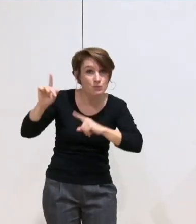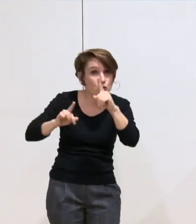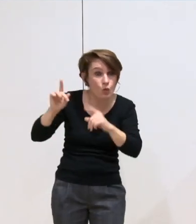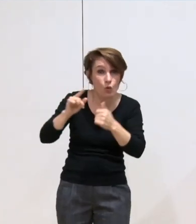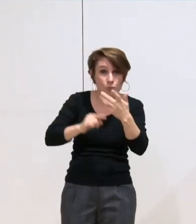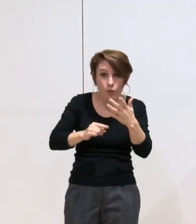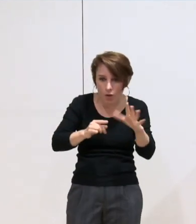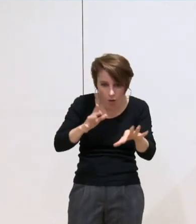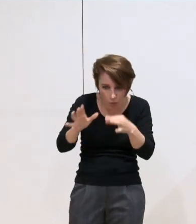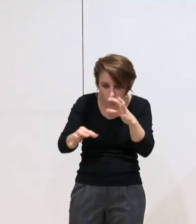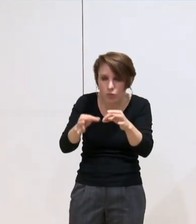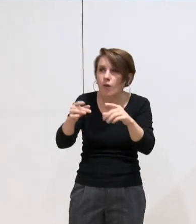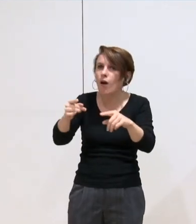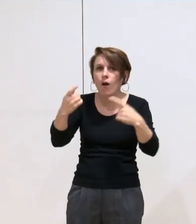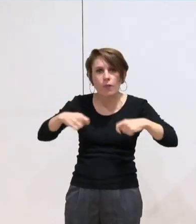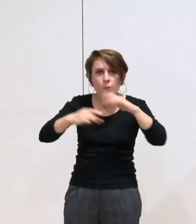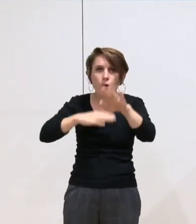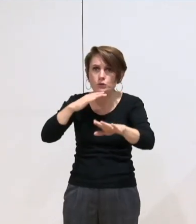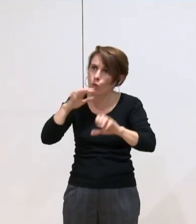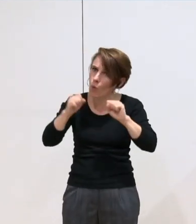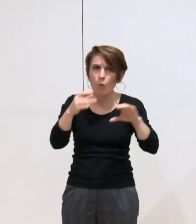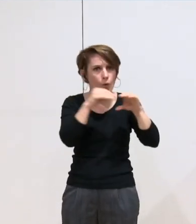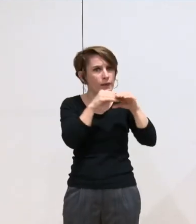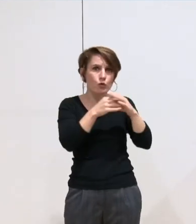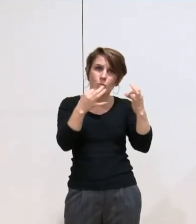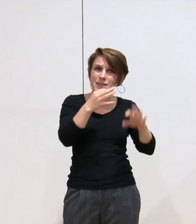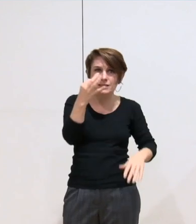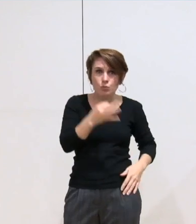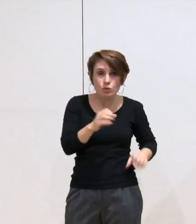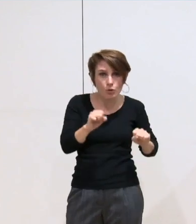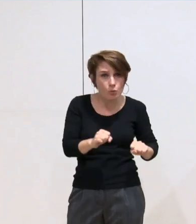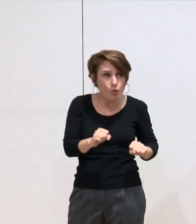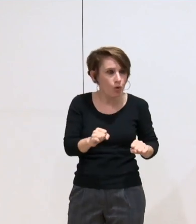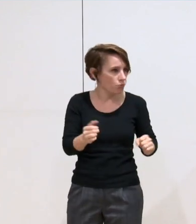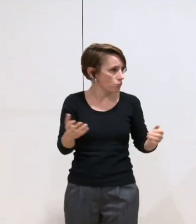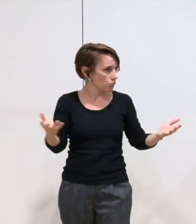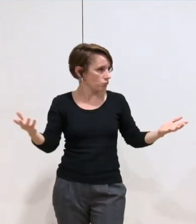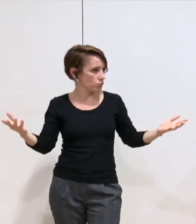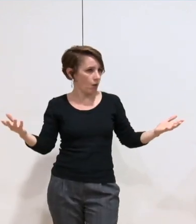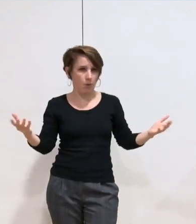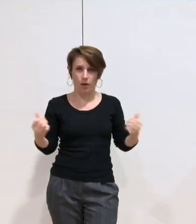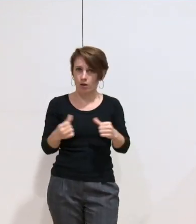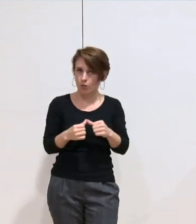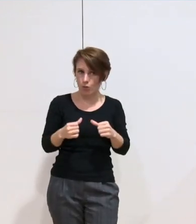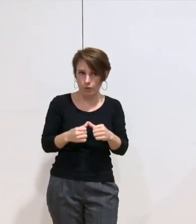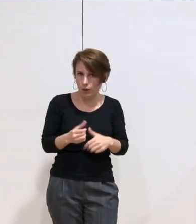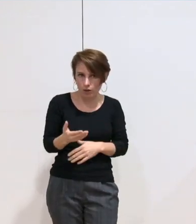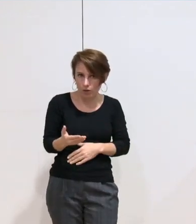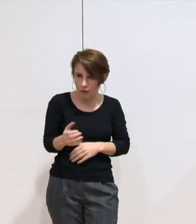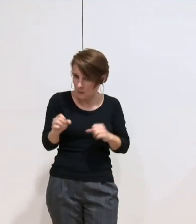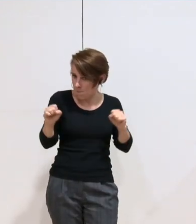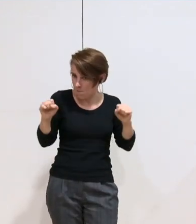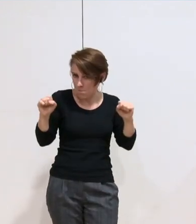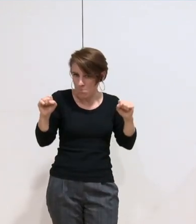l'ordre de 10%, eh bien, il aurait été alors tout à fait possible, largement